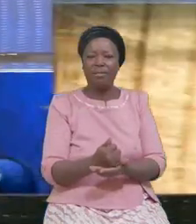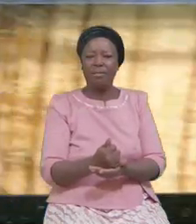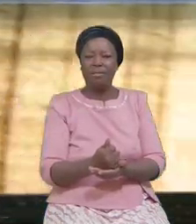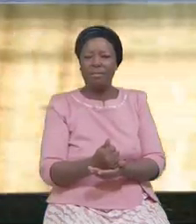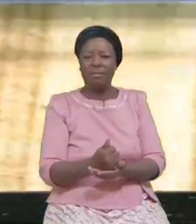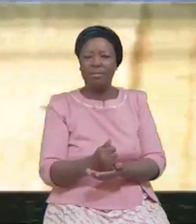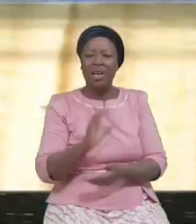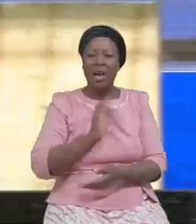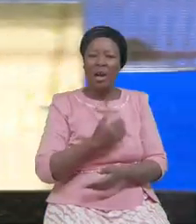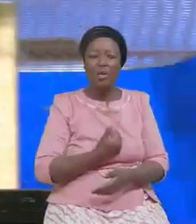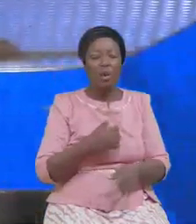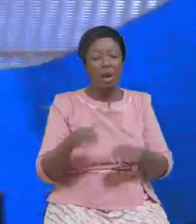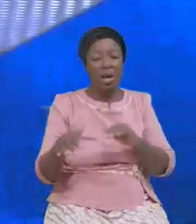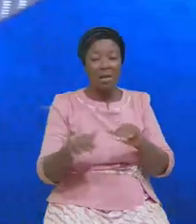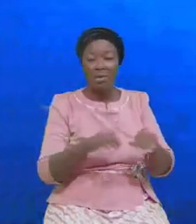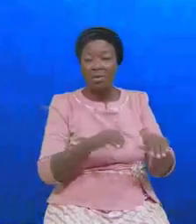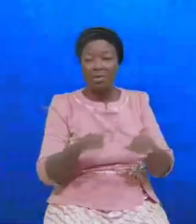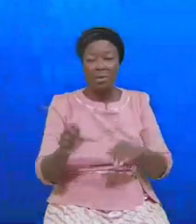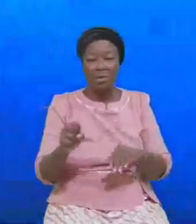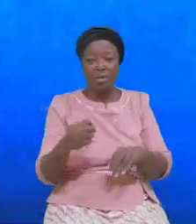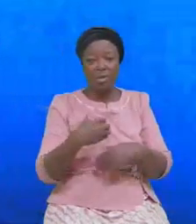Nos actions doivent nous faire